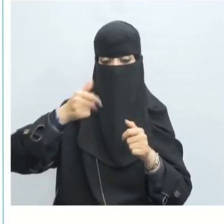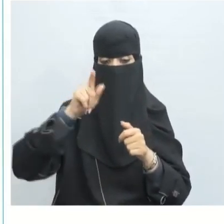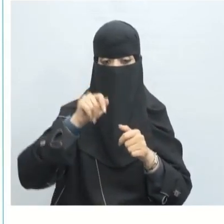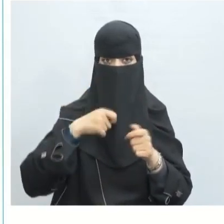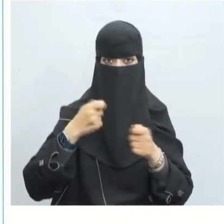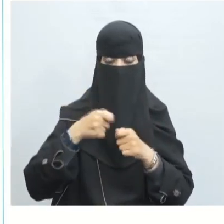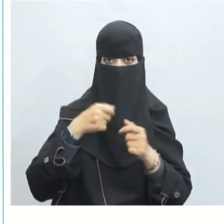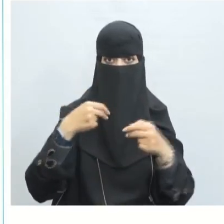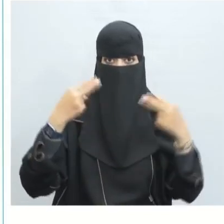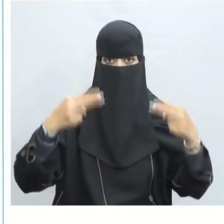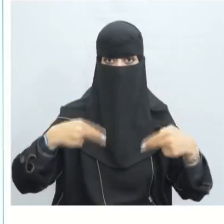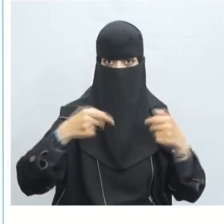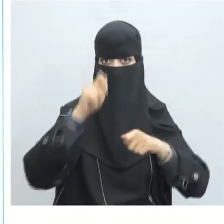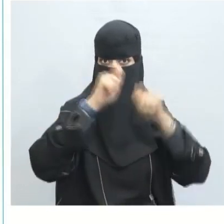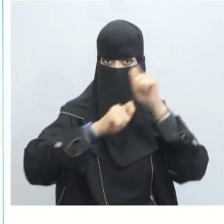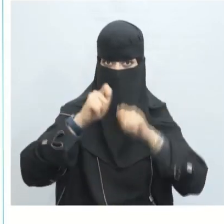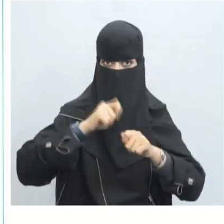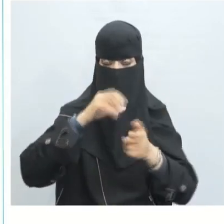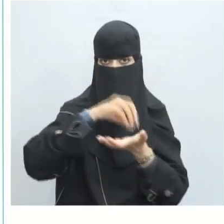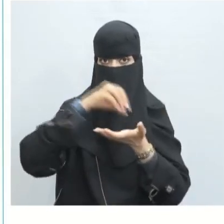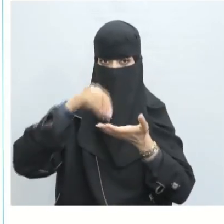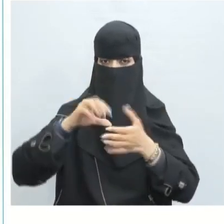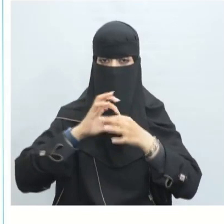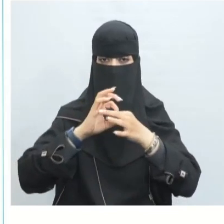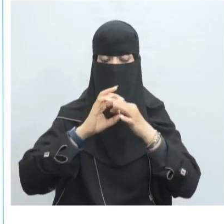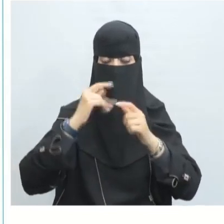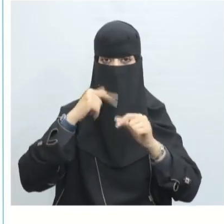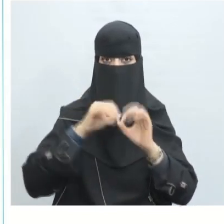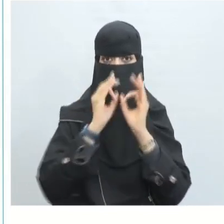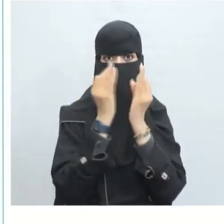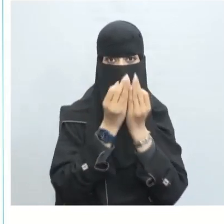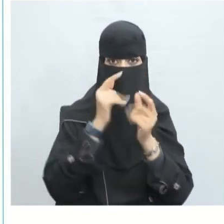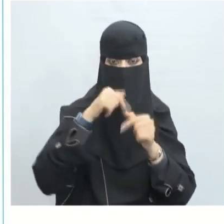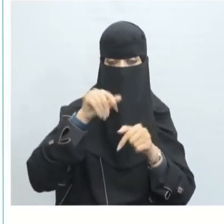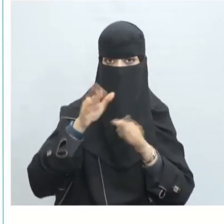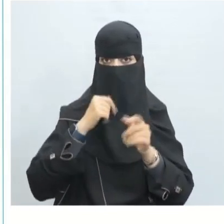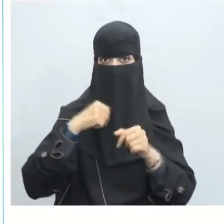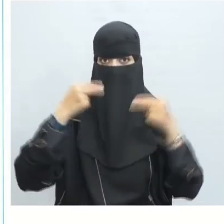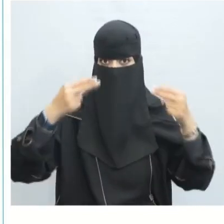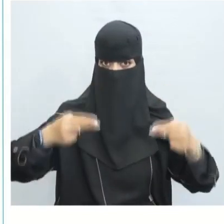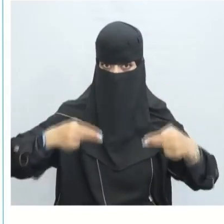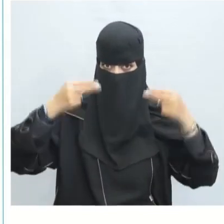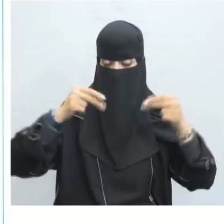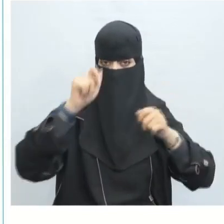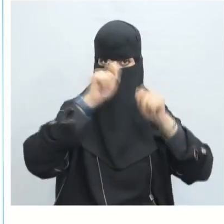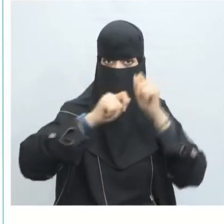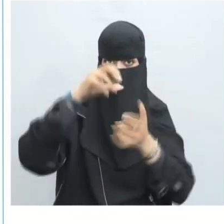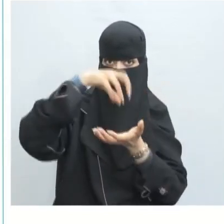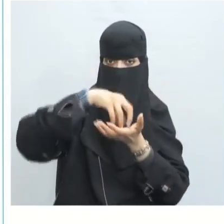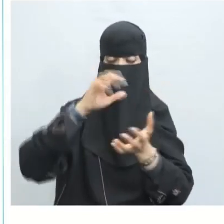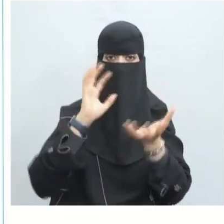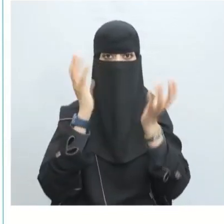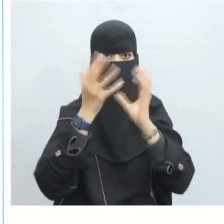للفعاليه ايضا استخدام وسائل التواصل الاجتماعي هل الفعاليه نستخدمها في وسائل التواصل هل فعاليه محليه